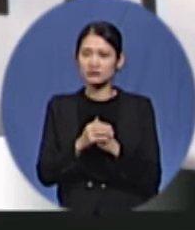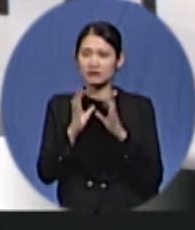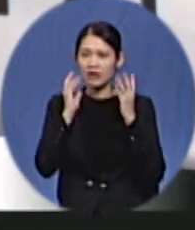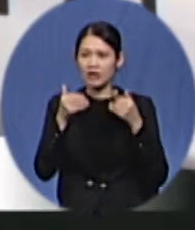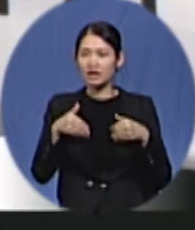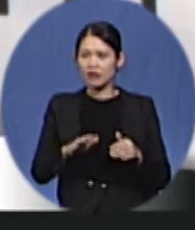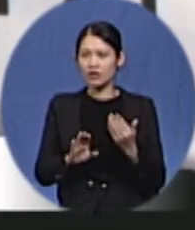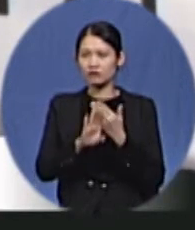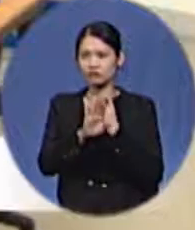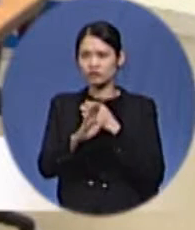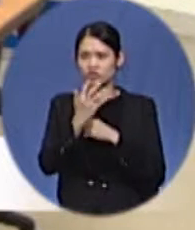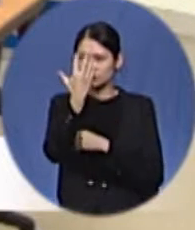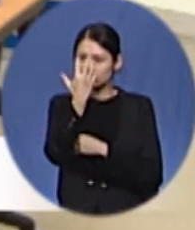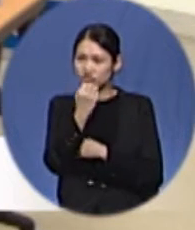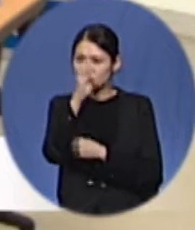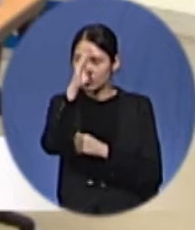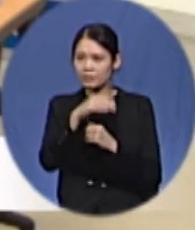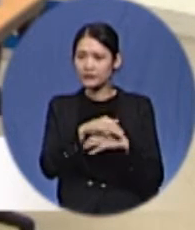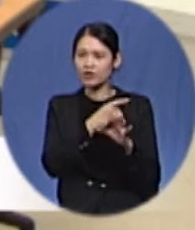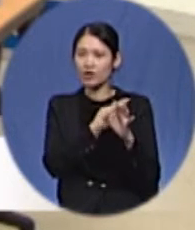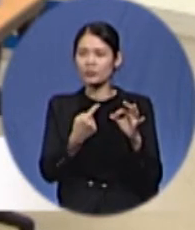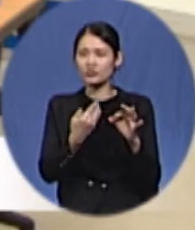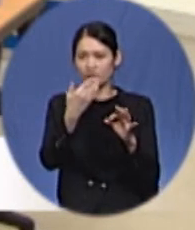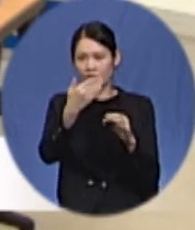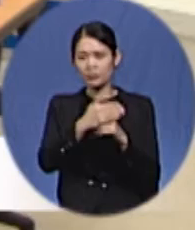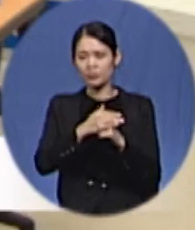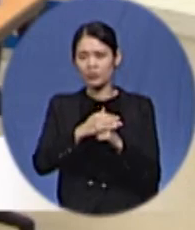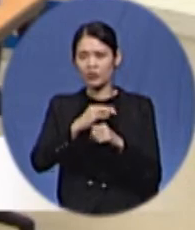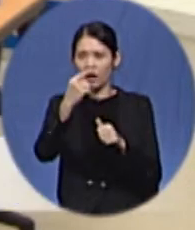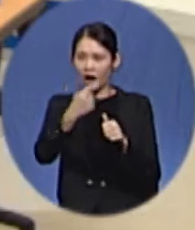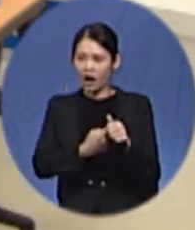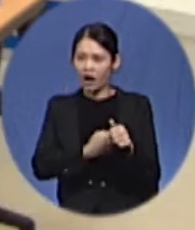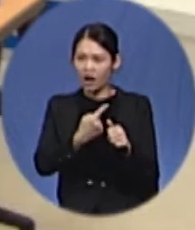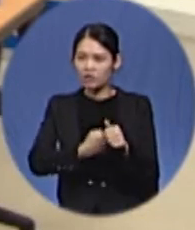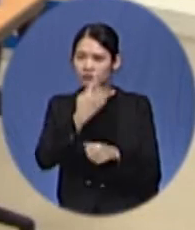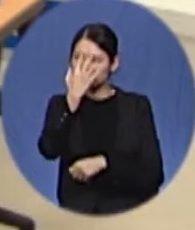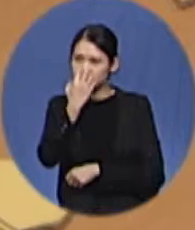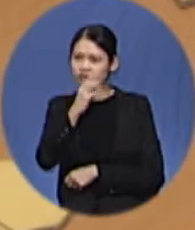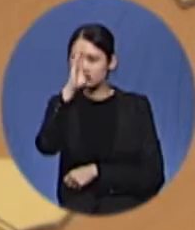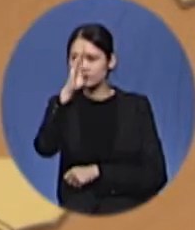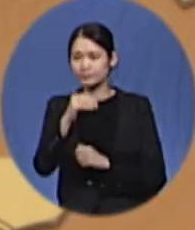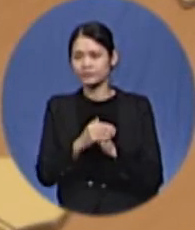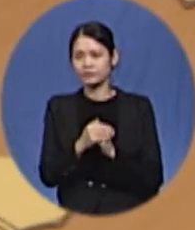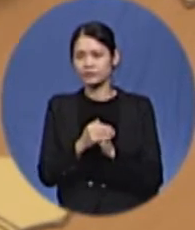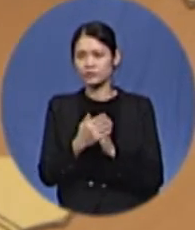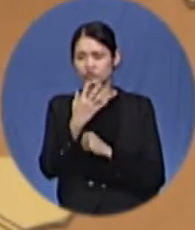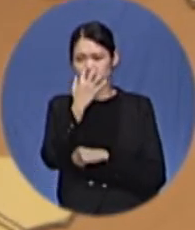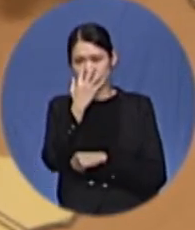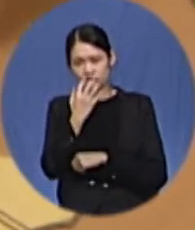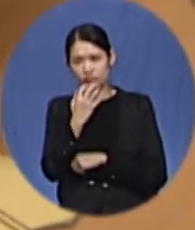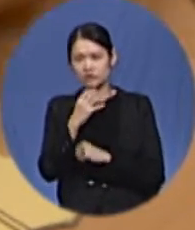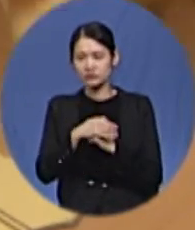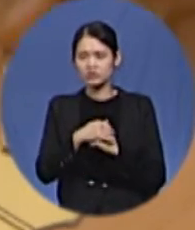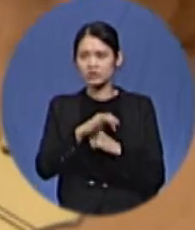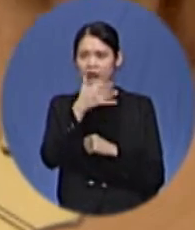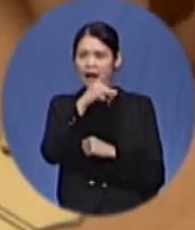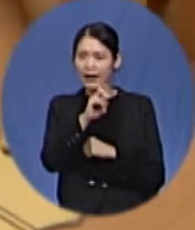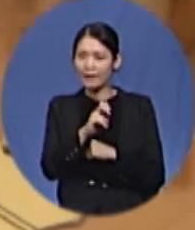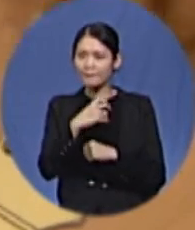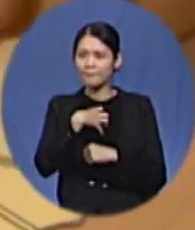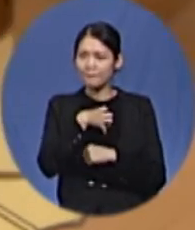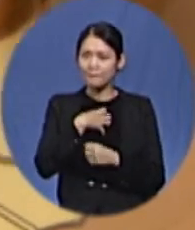여성 10명 중 9명이 느낄 정도로 자연스러운 증상입니다. 하지만 우울감이 우울증으로